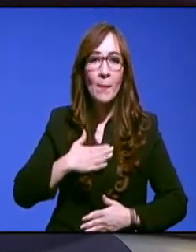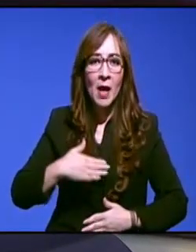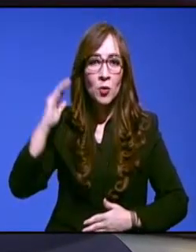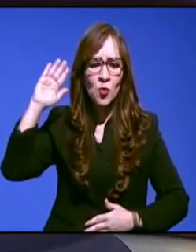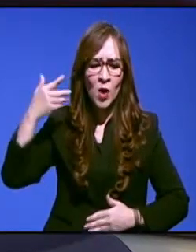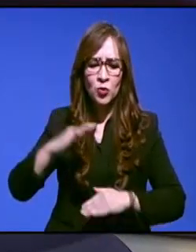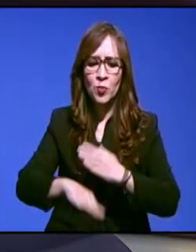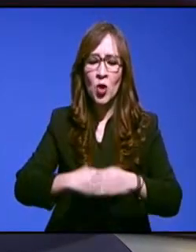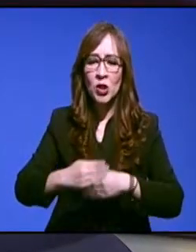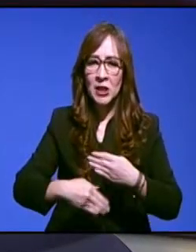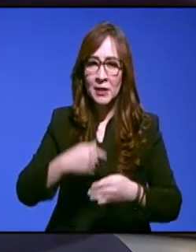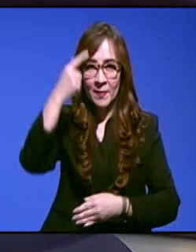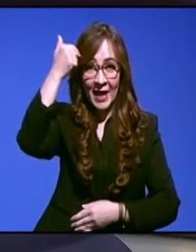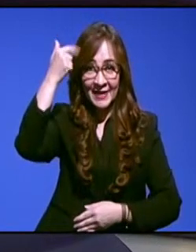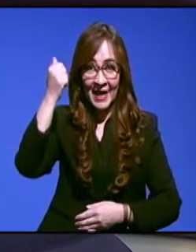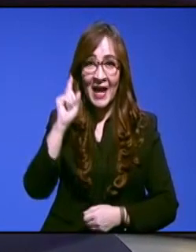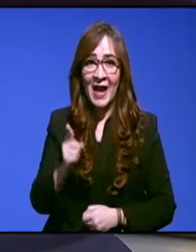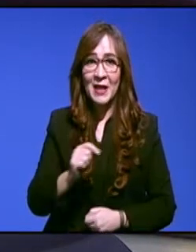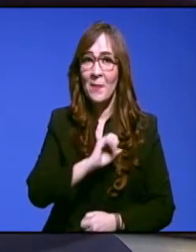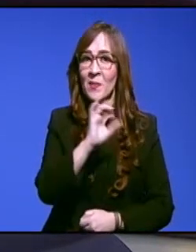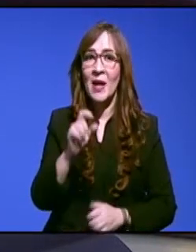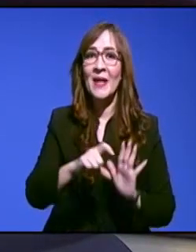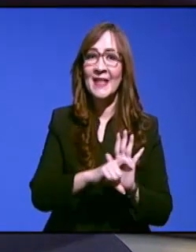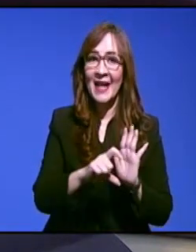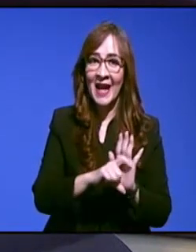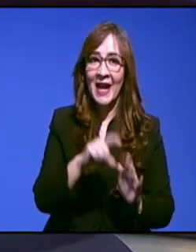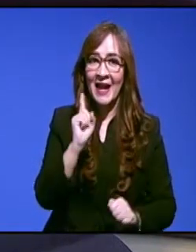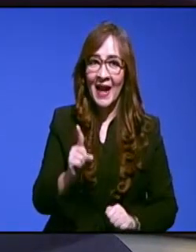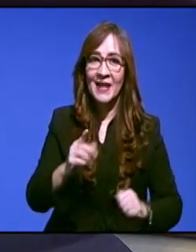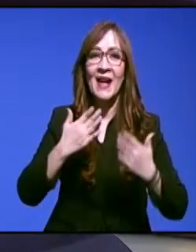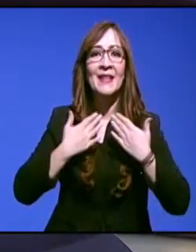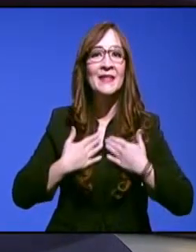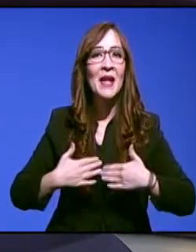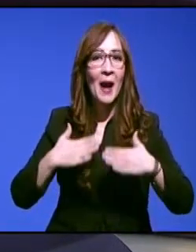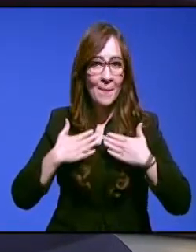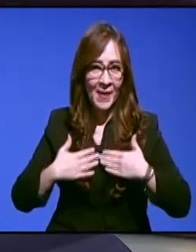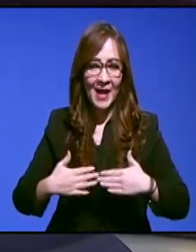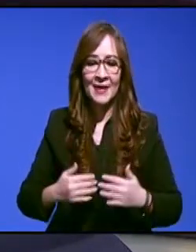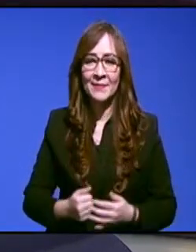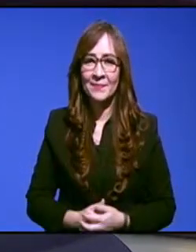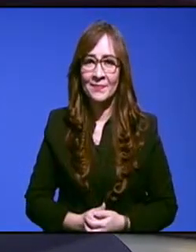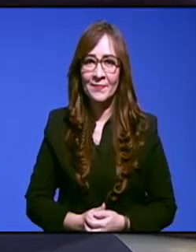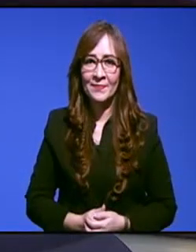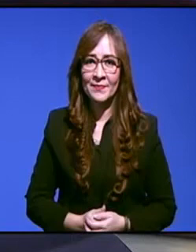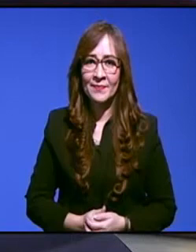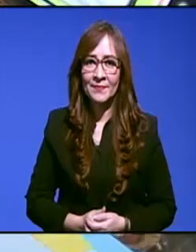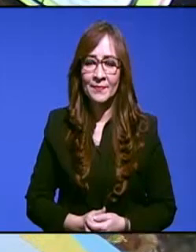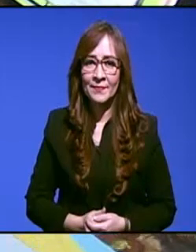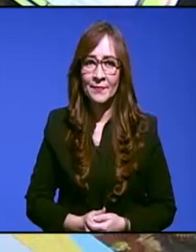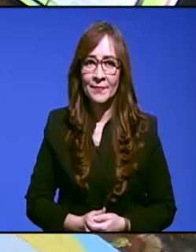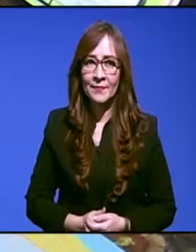Nah, ada beberapa tips yang bisa dilakukan agar suasana nyaman tercipta saat belajar di rumah. Berikut informasinya.